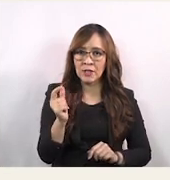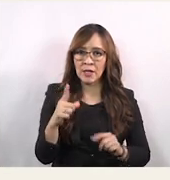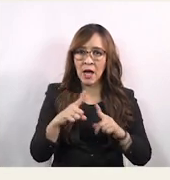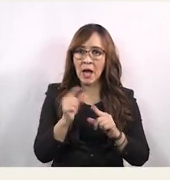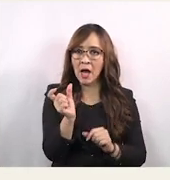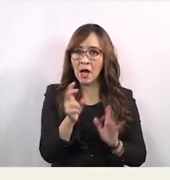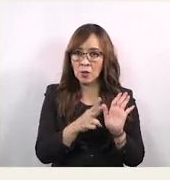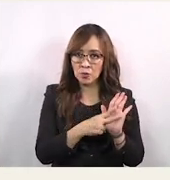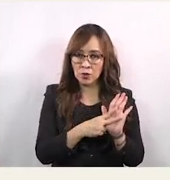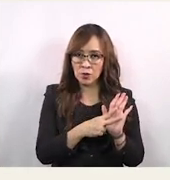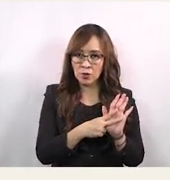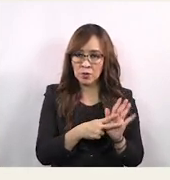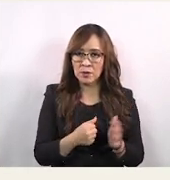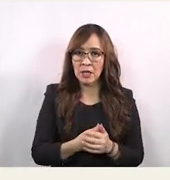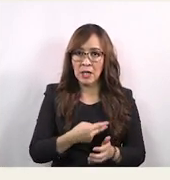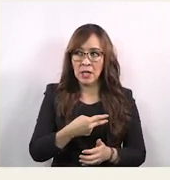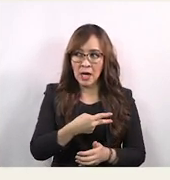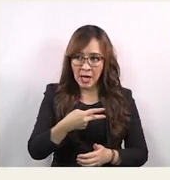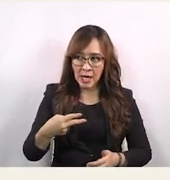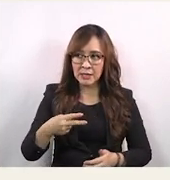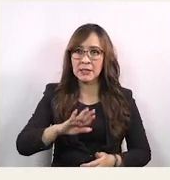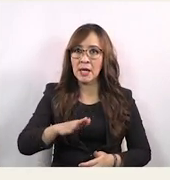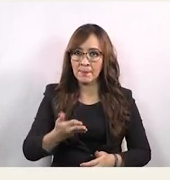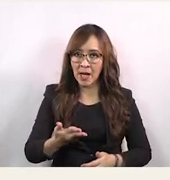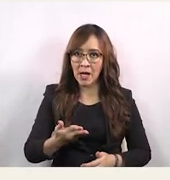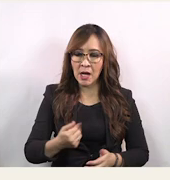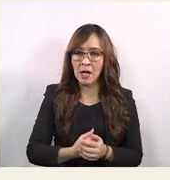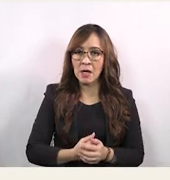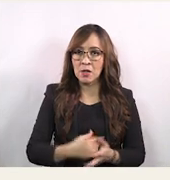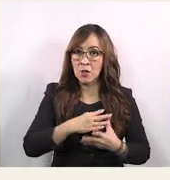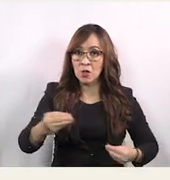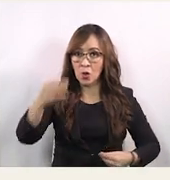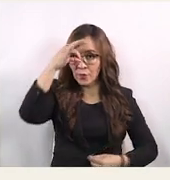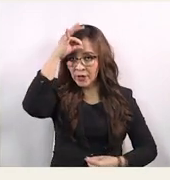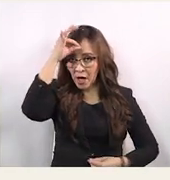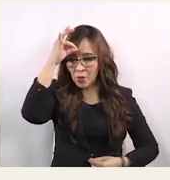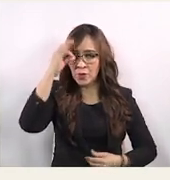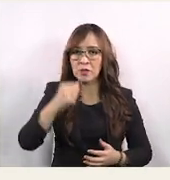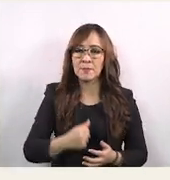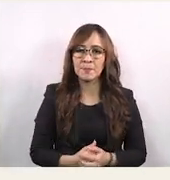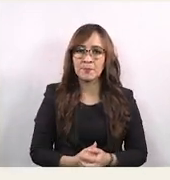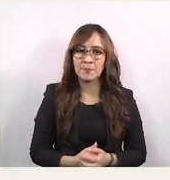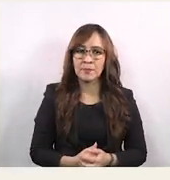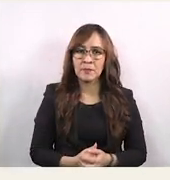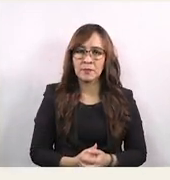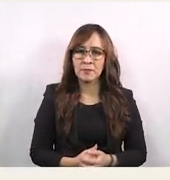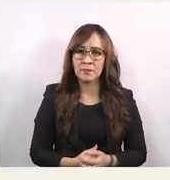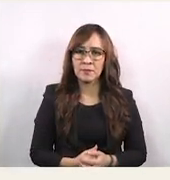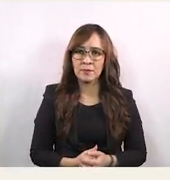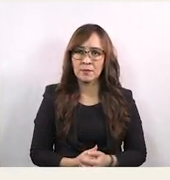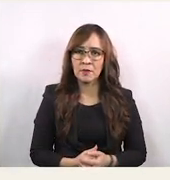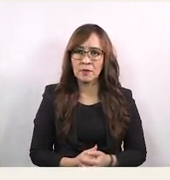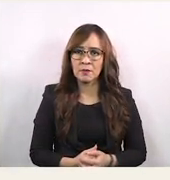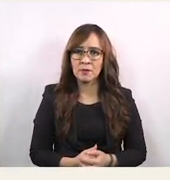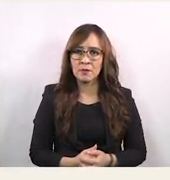Hai apa maksudnya umat tangga ditindas kita lihat di akhir zaman ini mulai penindasan kembali kepada